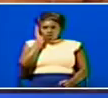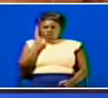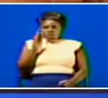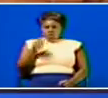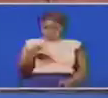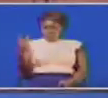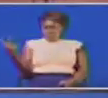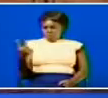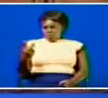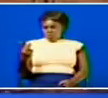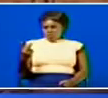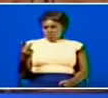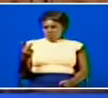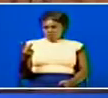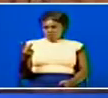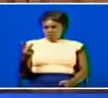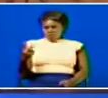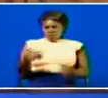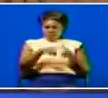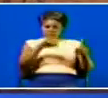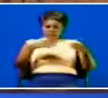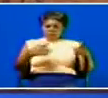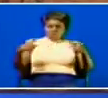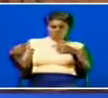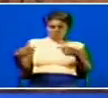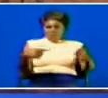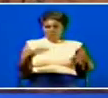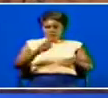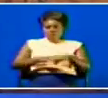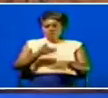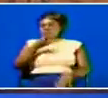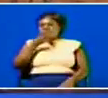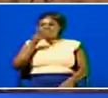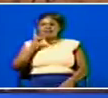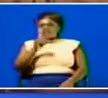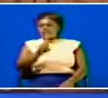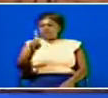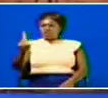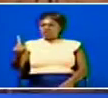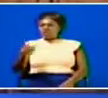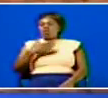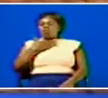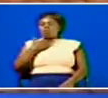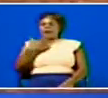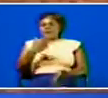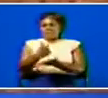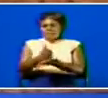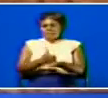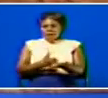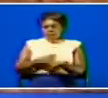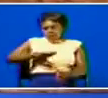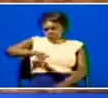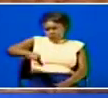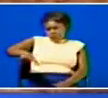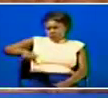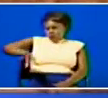za wawili hao, uvamizi ulisababishwa na mzozo uliotokana na ukame, kila moja akitaka sehemu ya malisho